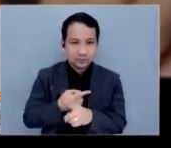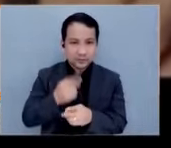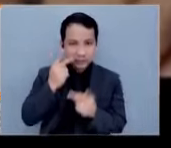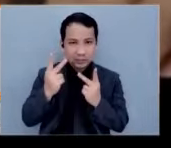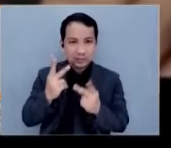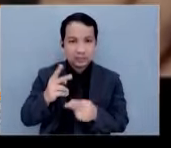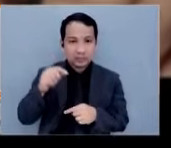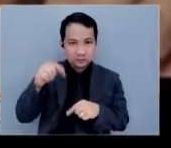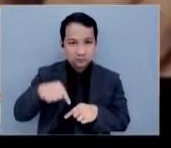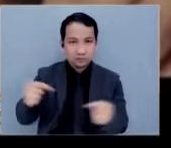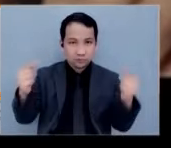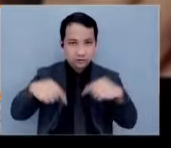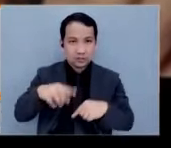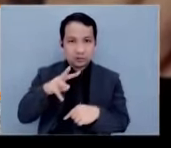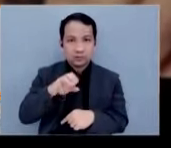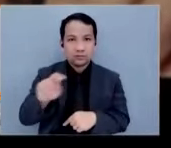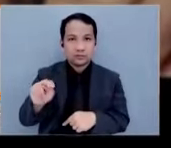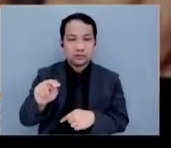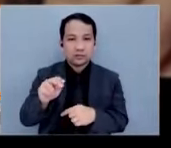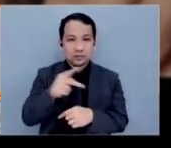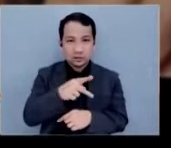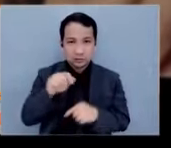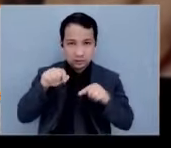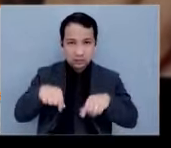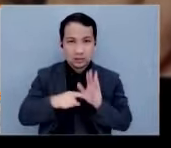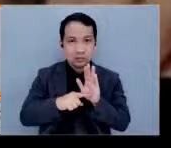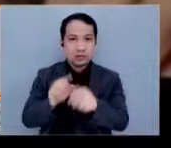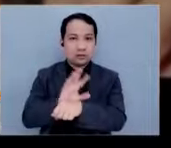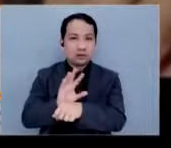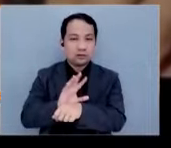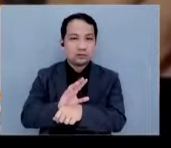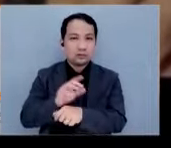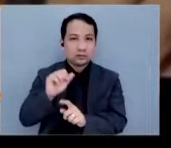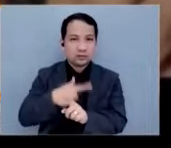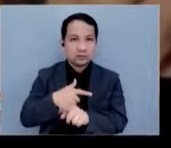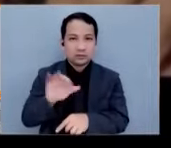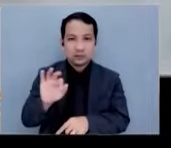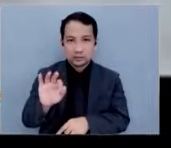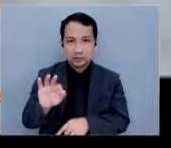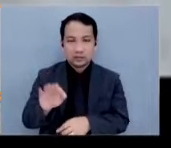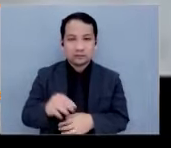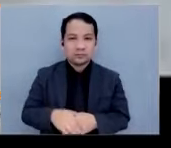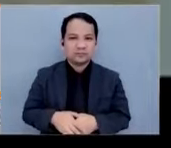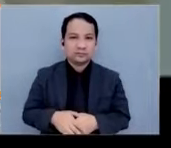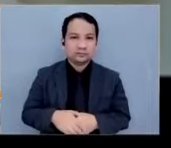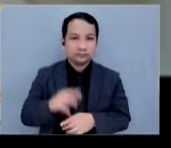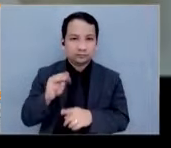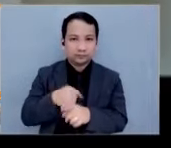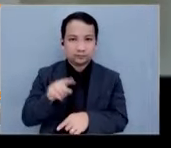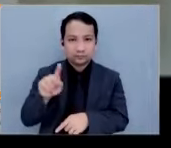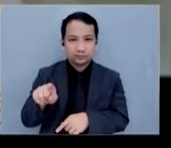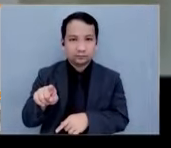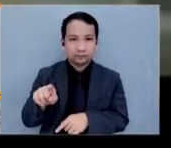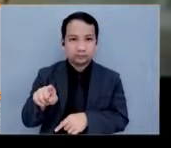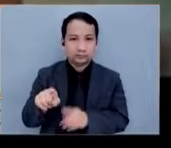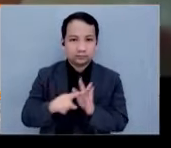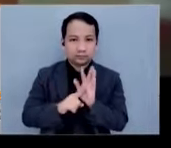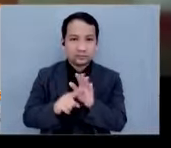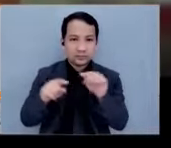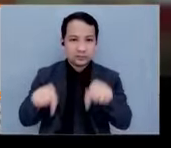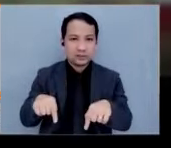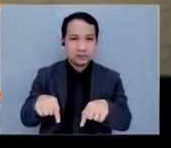bansa para sa premiere rito ng kanilang pelikula sa April 19. May 1 naman ito, ipapalabas sa